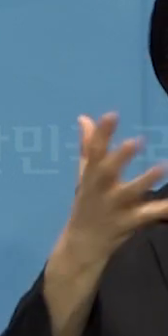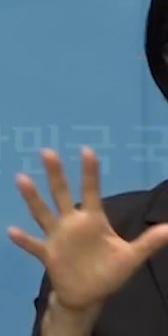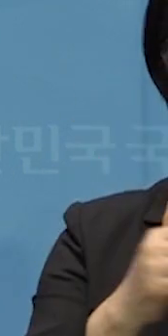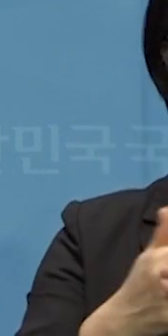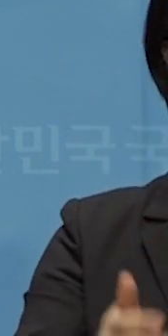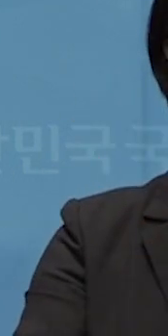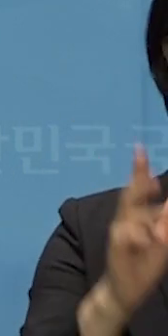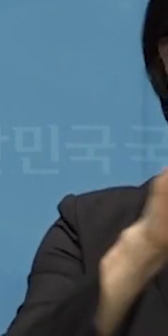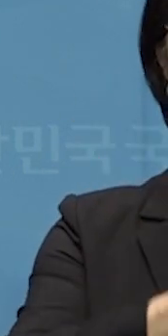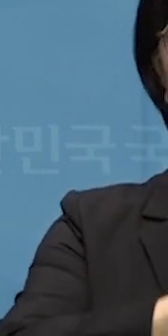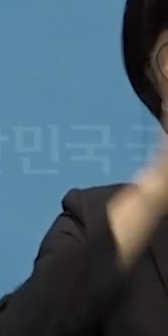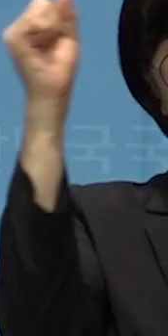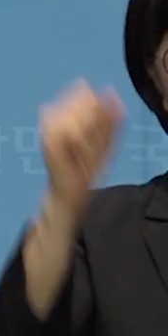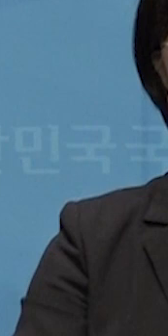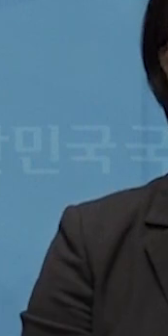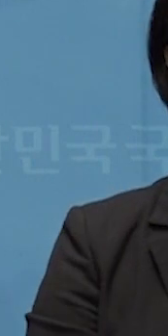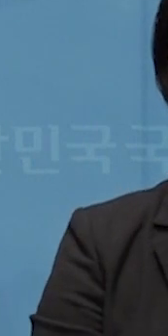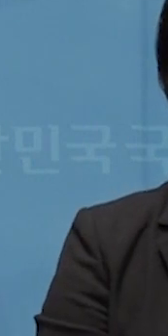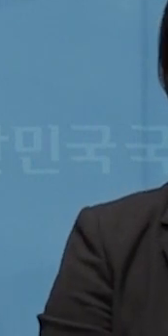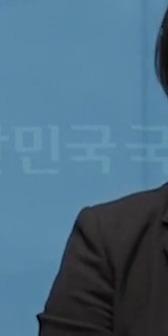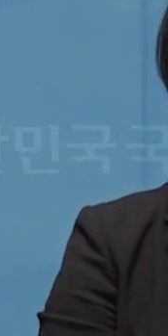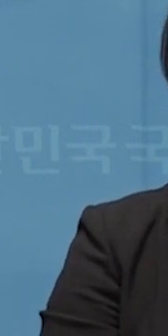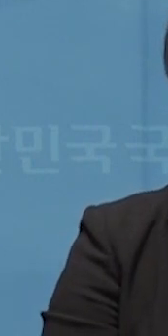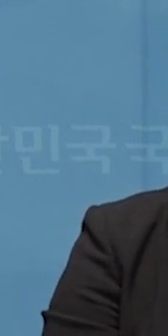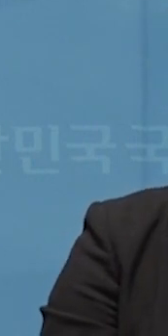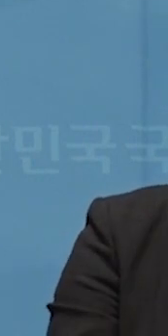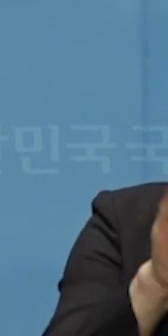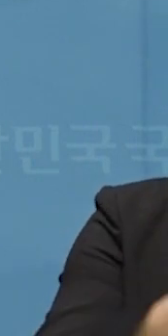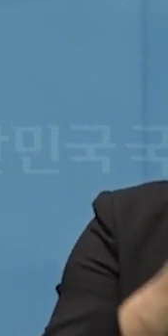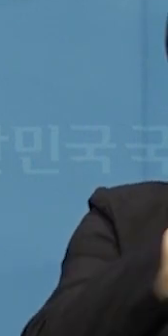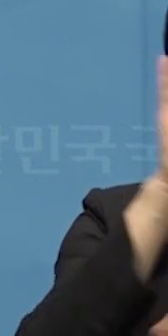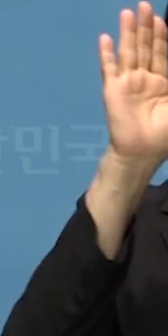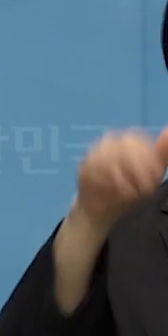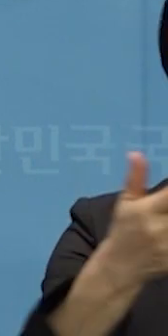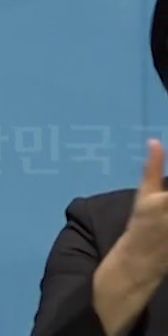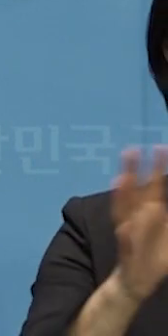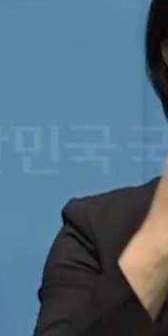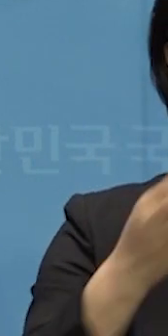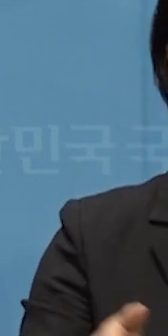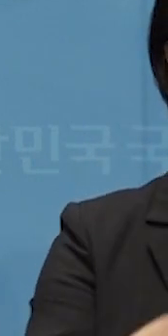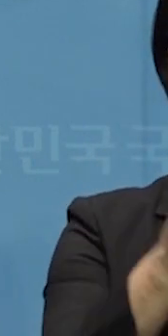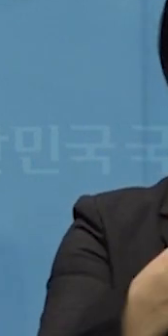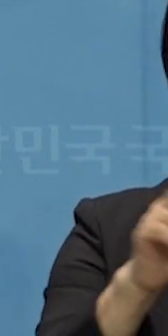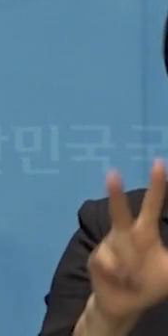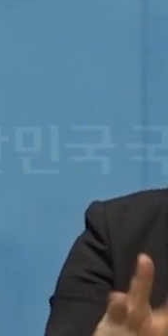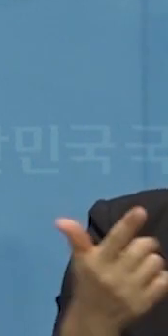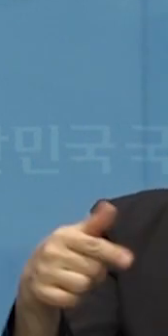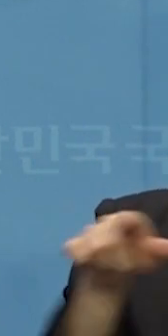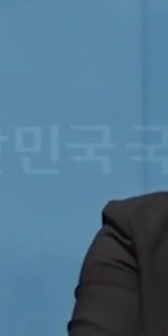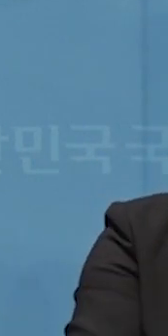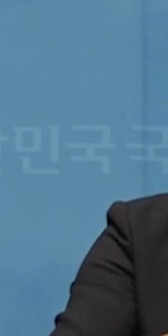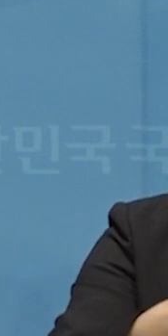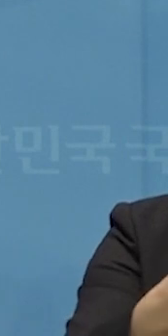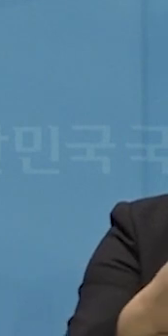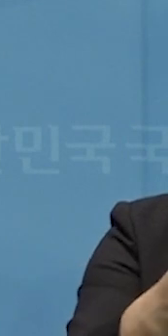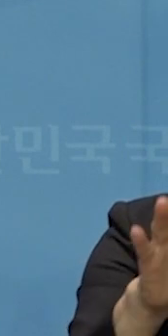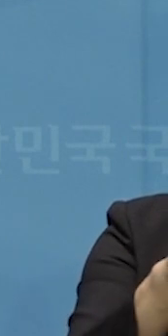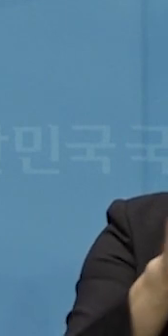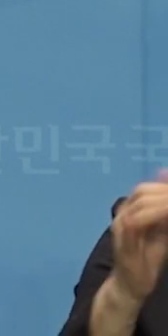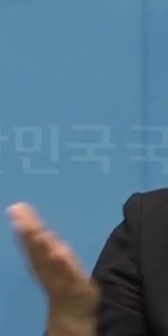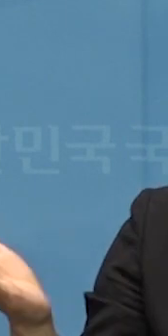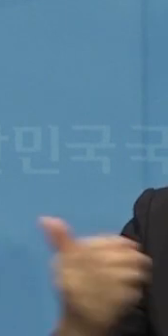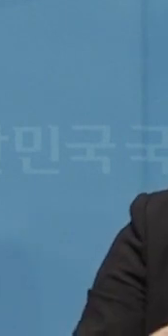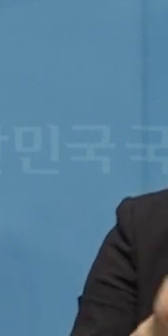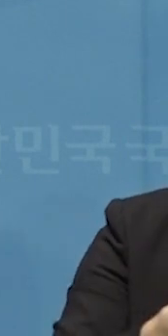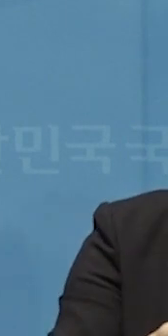시에 당선되었습니다 당시 바른미래당은 경기도에서 지금 함께하고 있는 우리 이인 의을